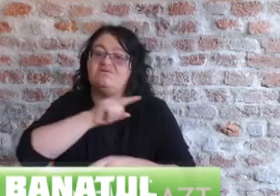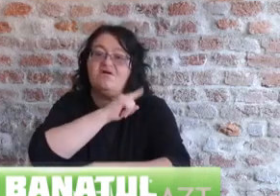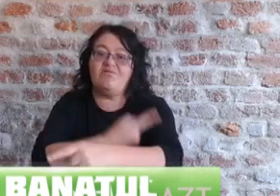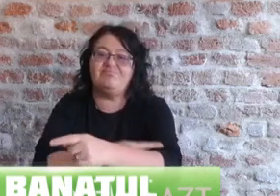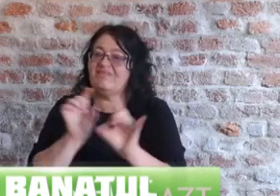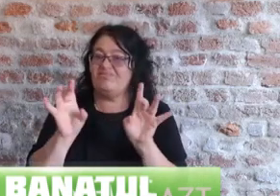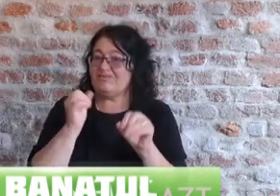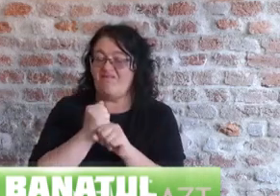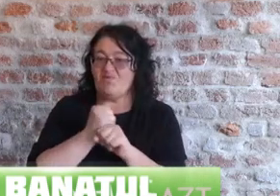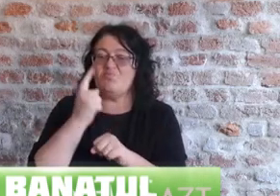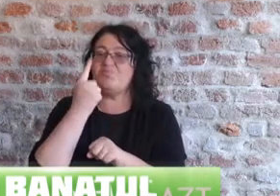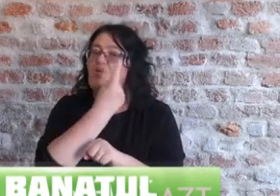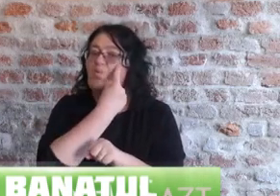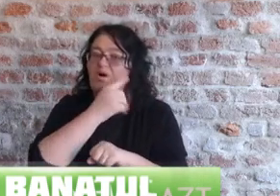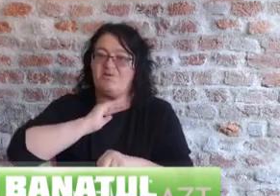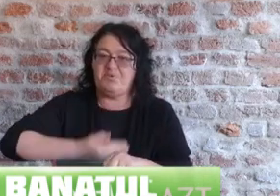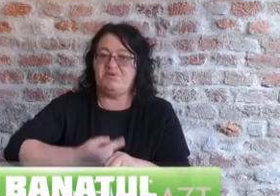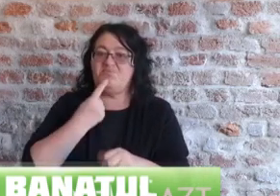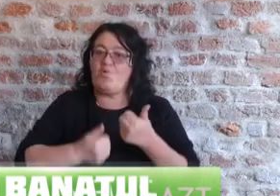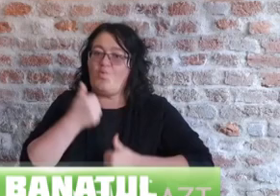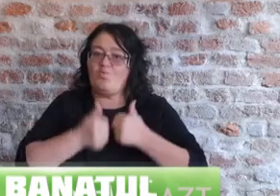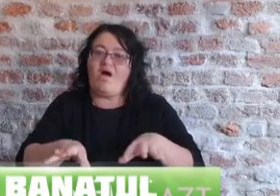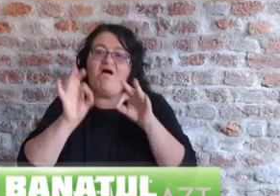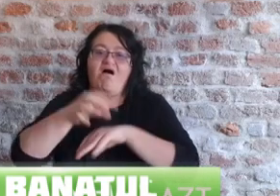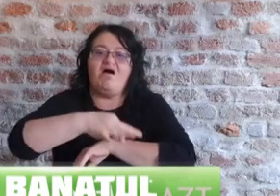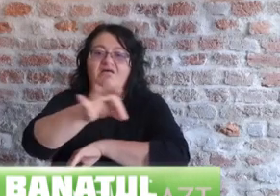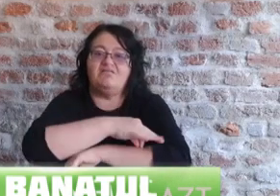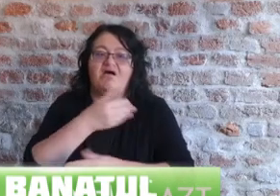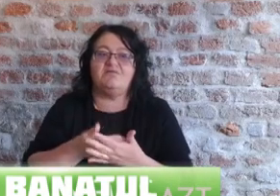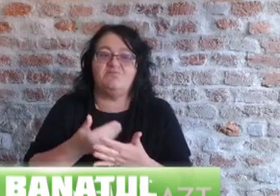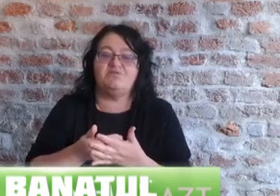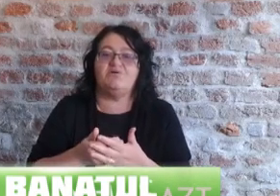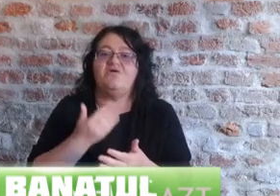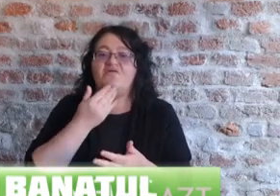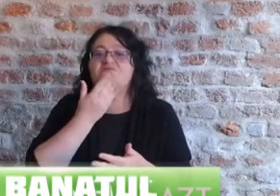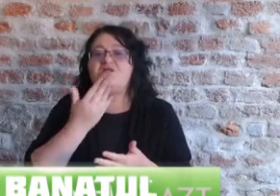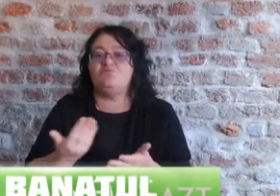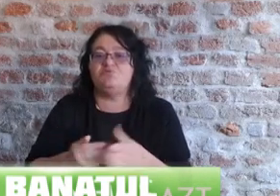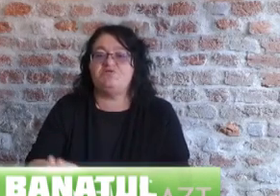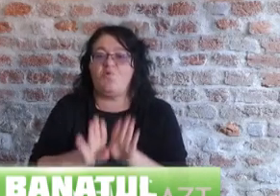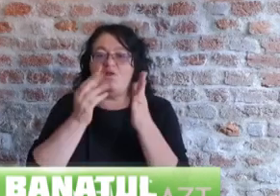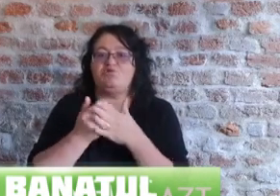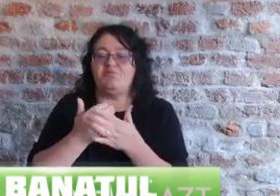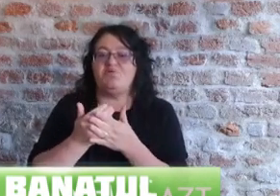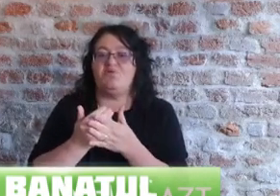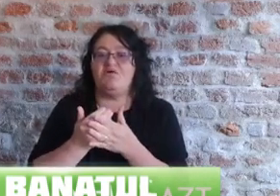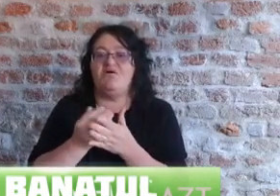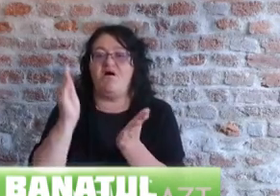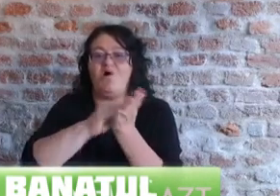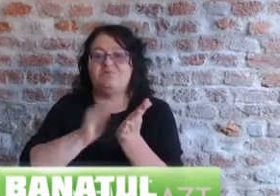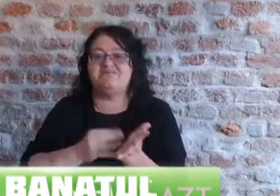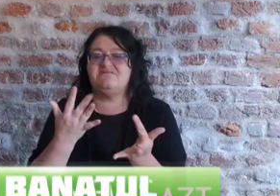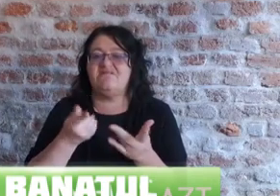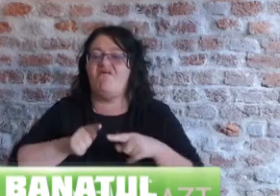mai făcut și tocmai de aceea vreau să le mulțumesc colegilor că au și trecut